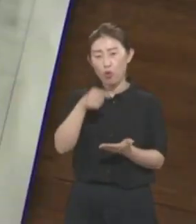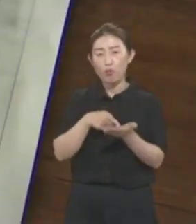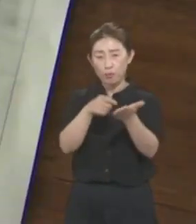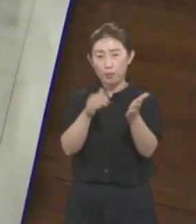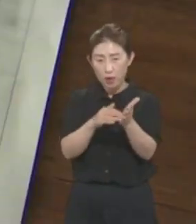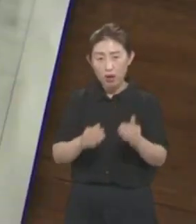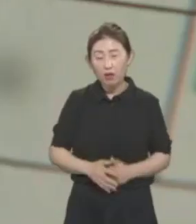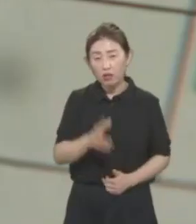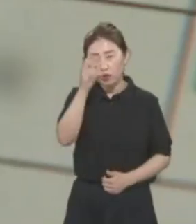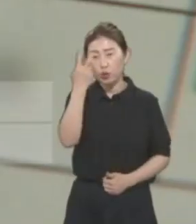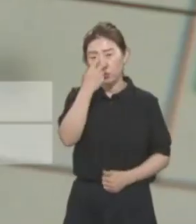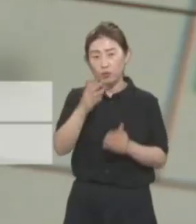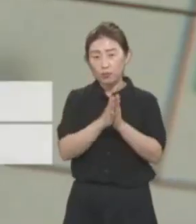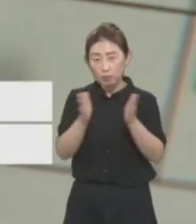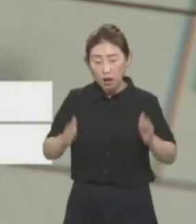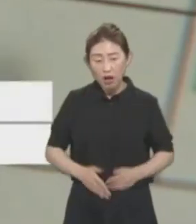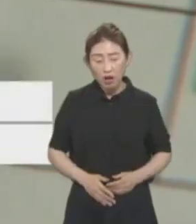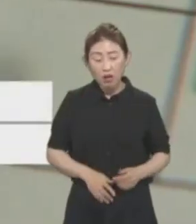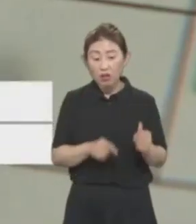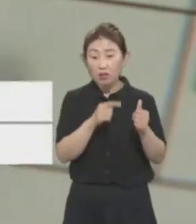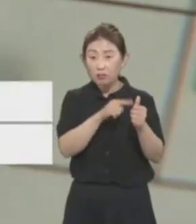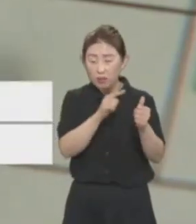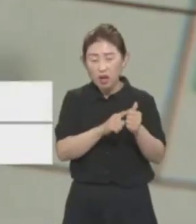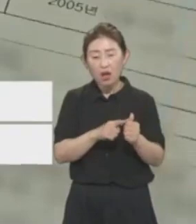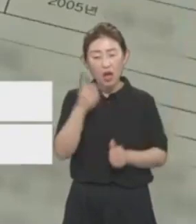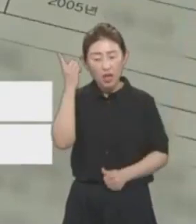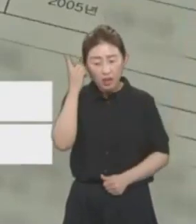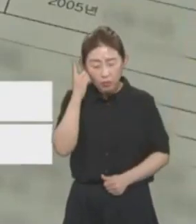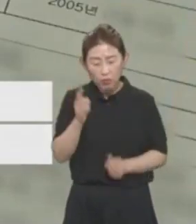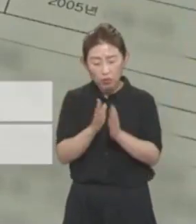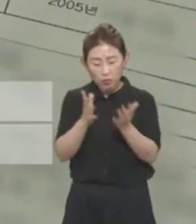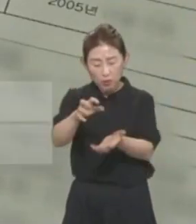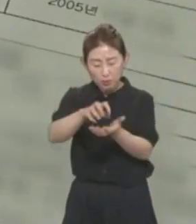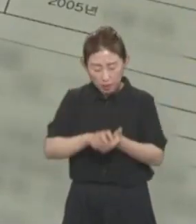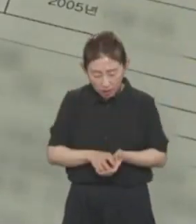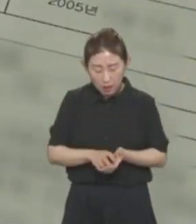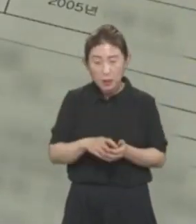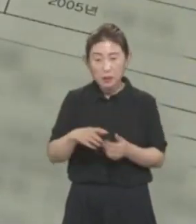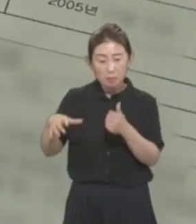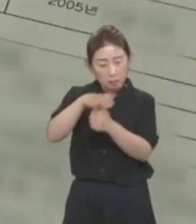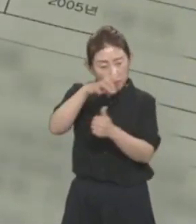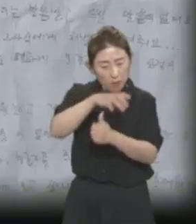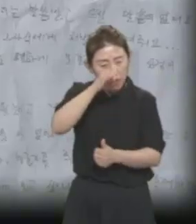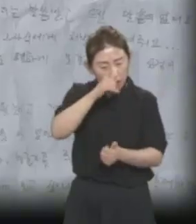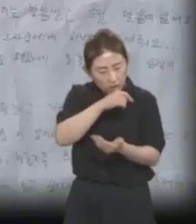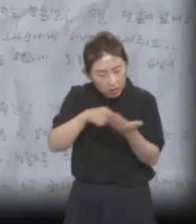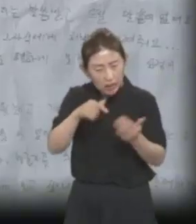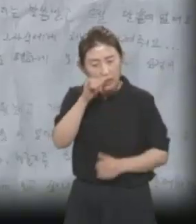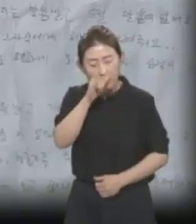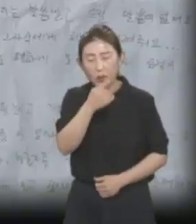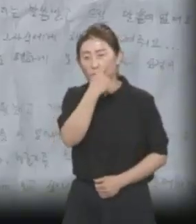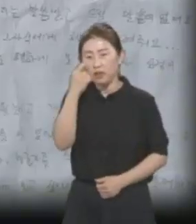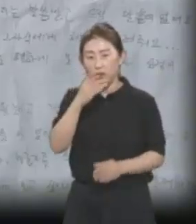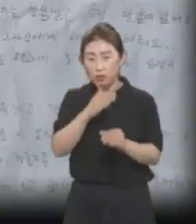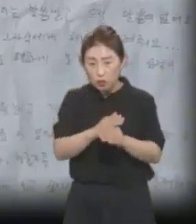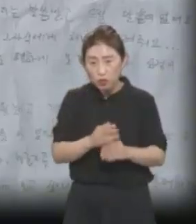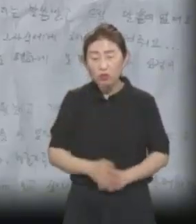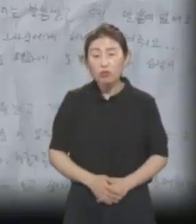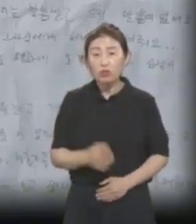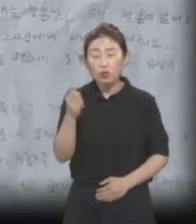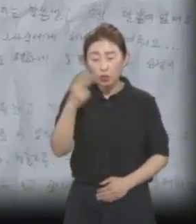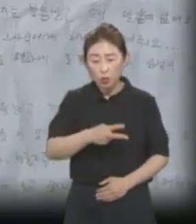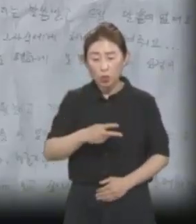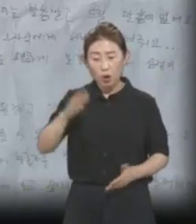나섰습니다. 경찰은 김 군의 휴대전화와 수첩 등을 토대로 학교폭력 피해 여부를 확인하는 한편 담임교사와 유서에